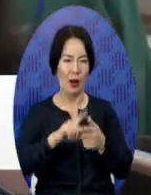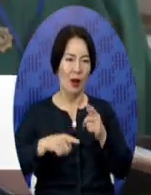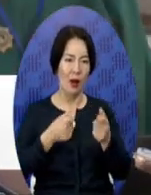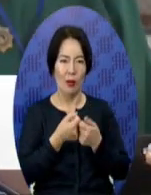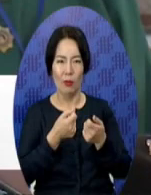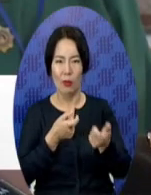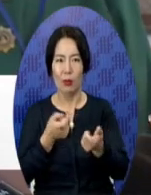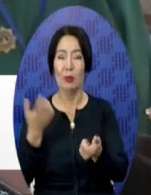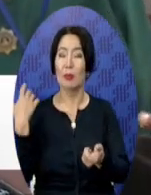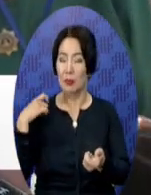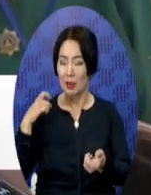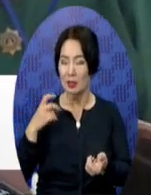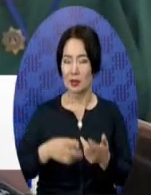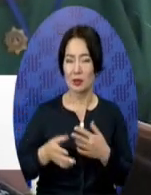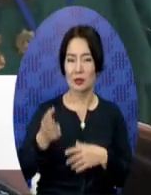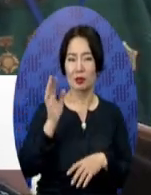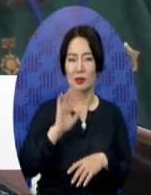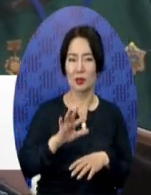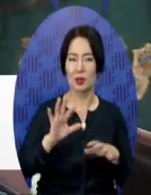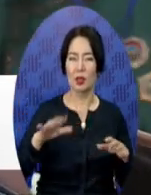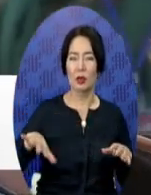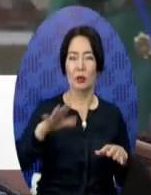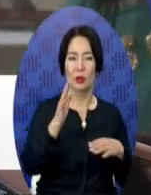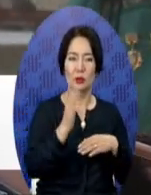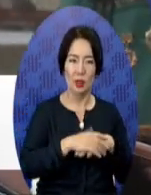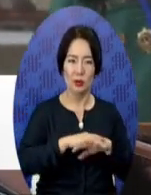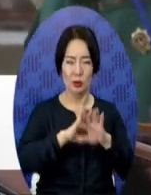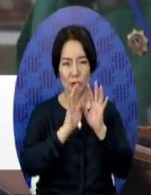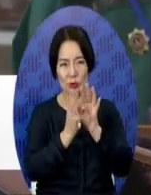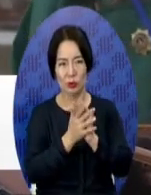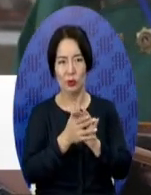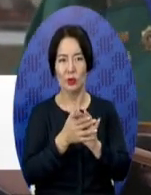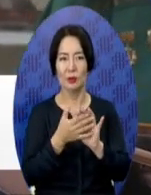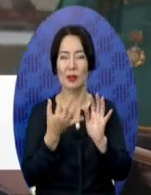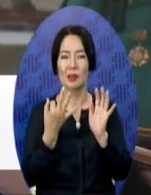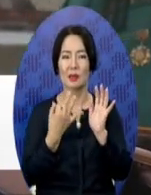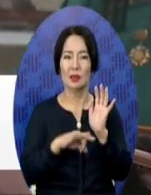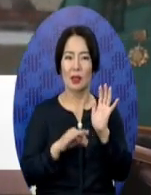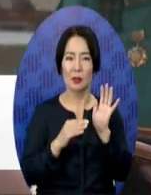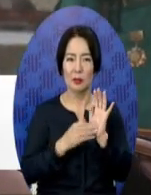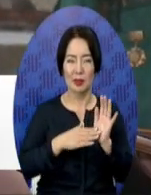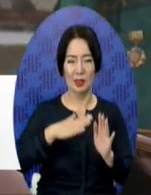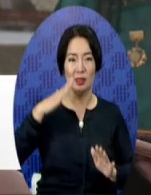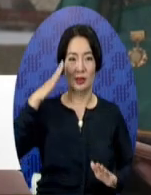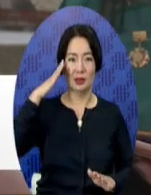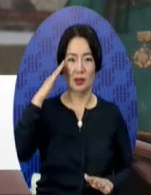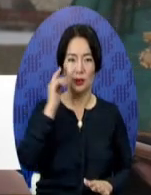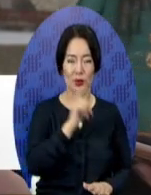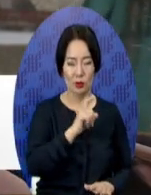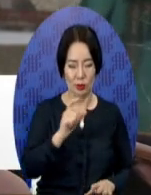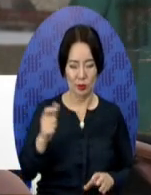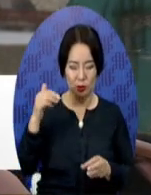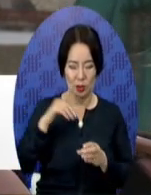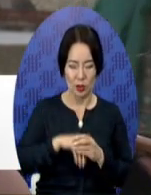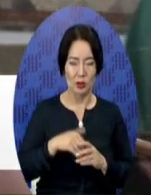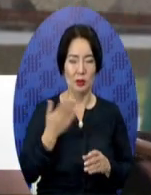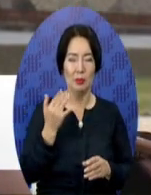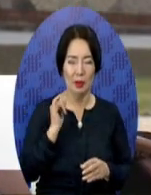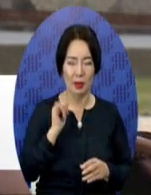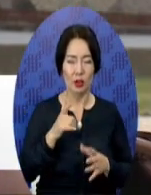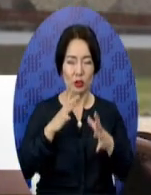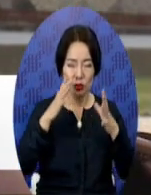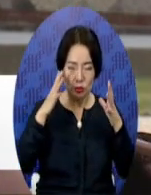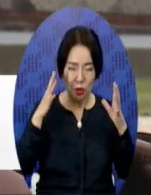ам эрсдсэн, гимтэж бэрдсэн гэд тоо бол 80 гаруй мянган цэргийн албаагч нь ямар нэгэн байдлаар өртсөн гэсэн ийм одоо их